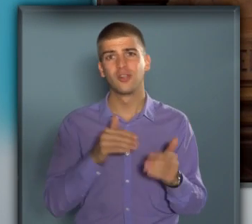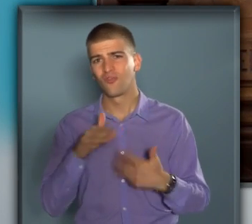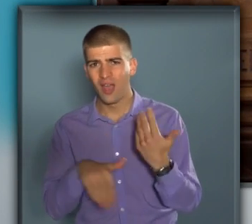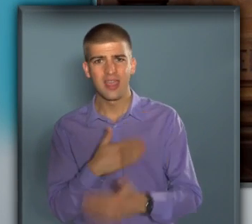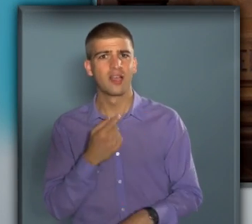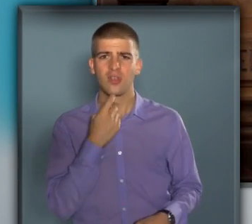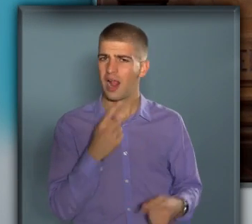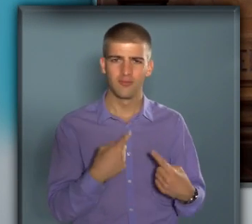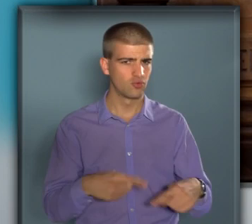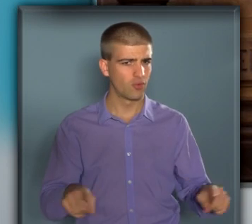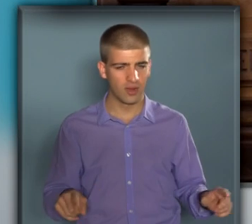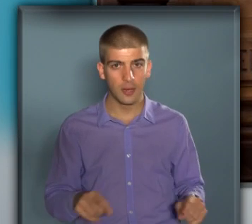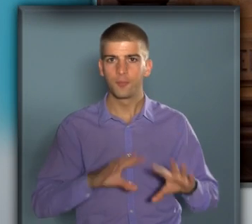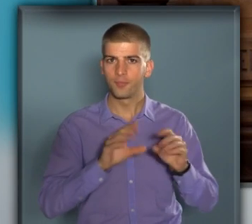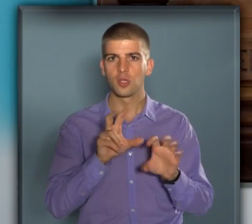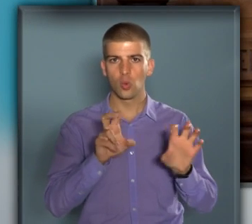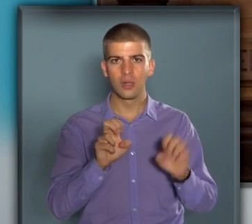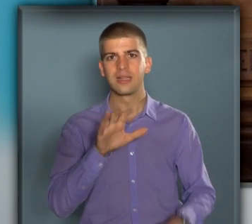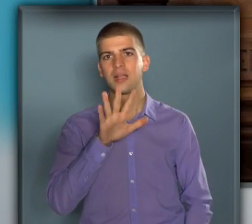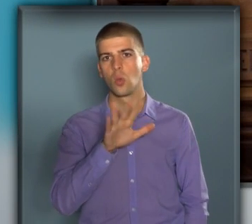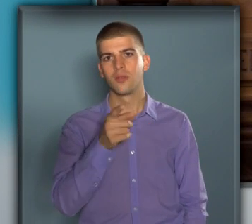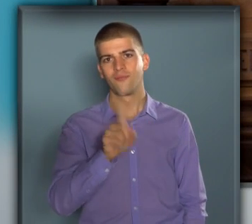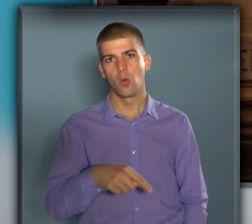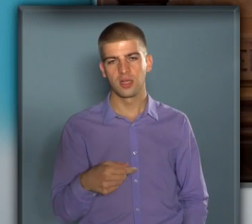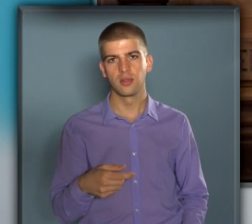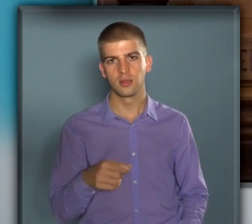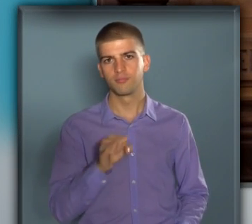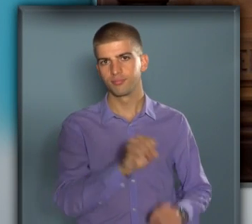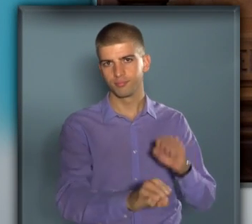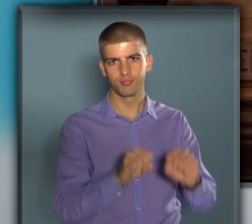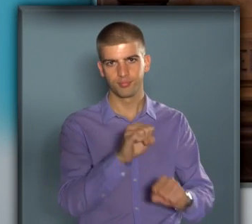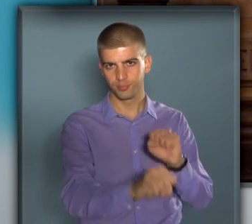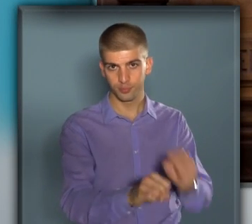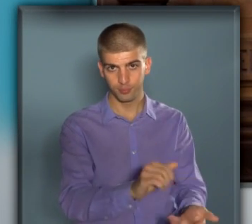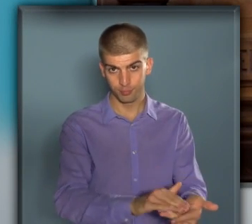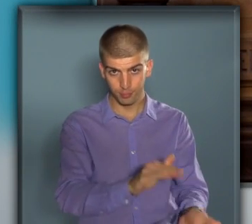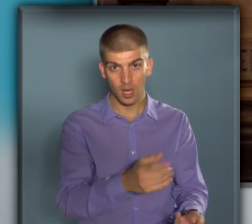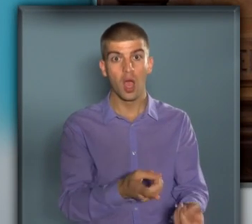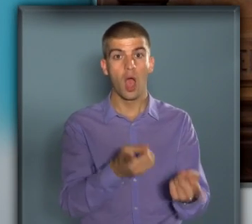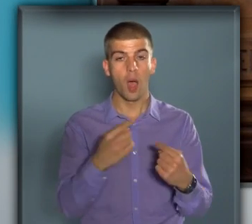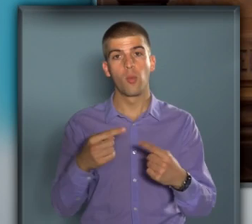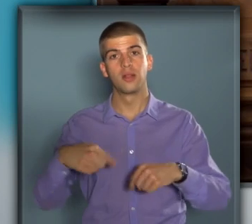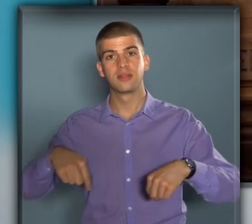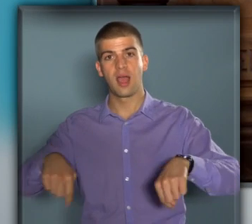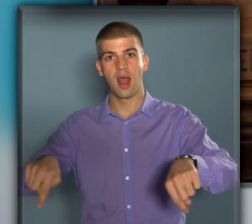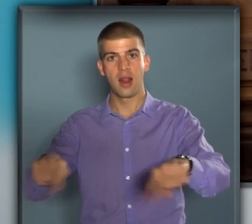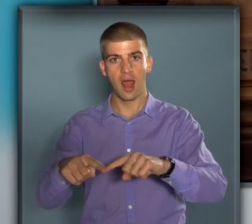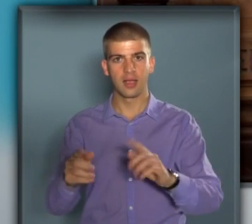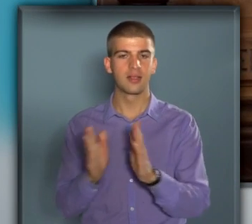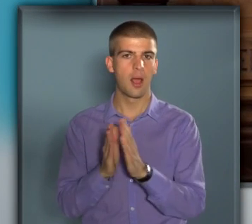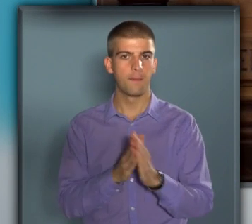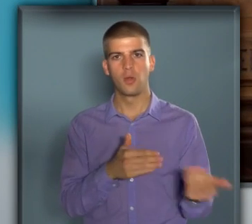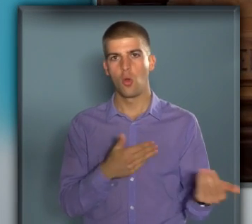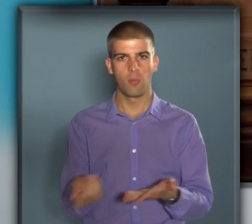különbségek nélkül 805 forintot adtak össze a nemes célra. Ez már elég volt ahhoz, hogy a templom telket is megadja